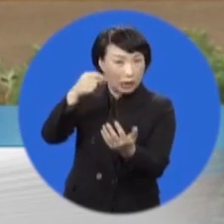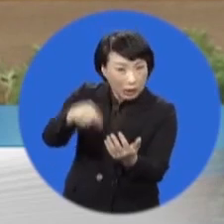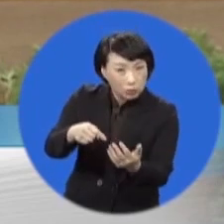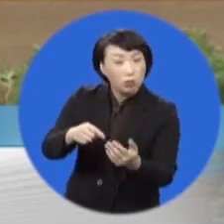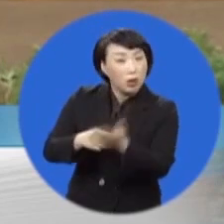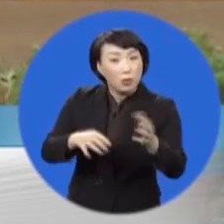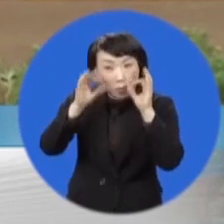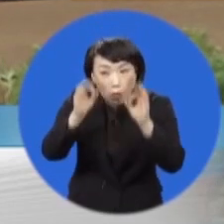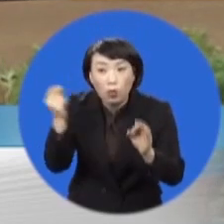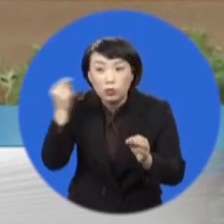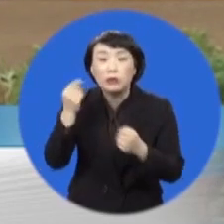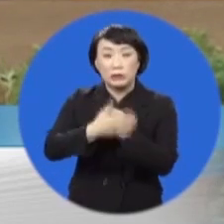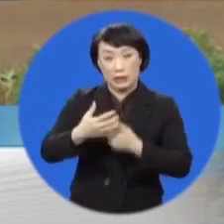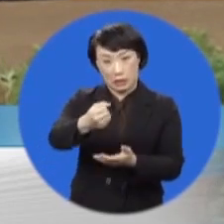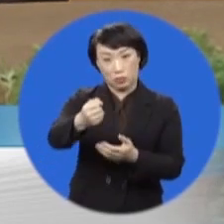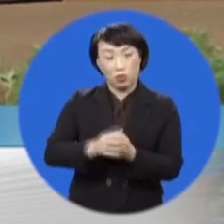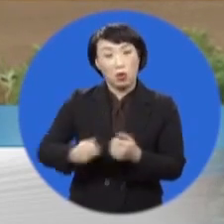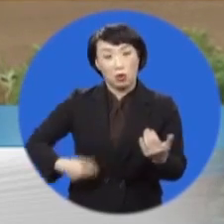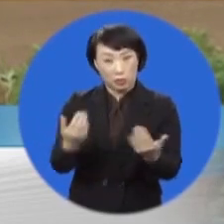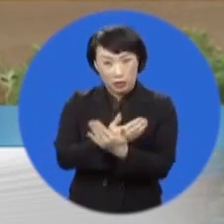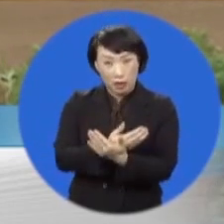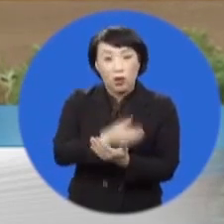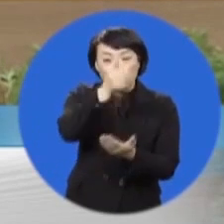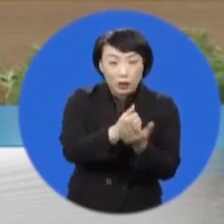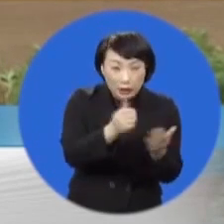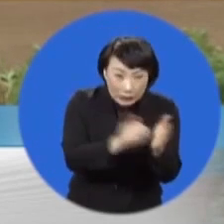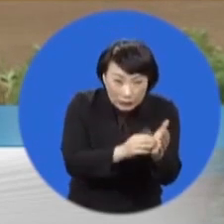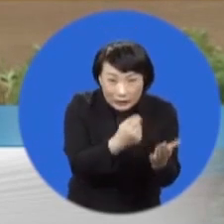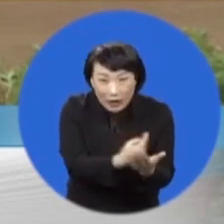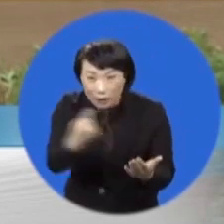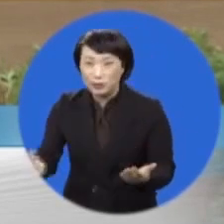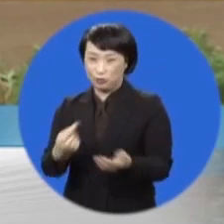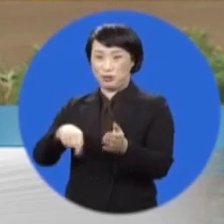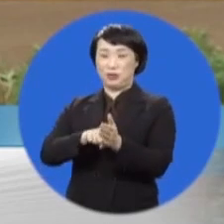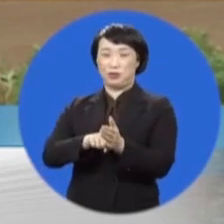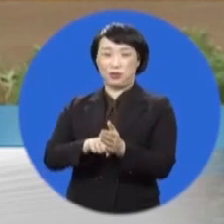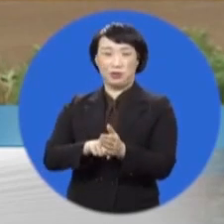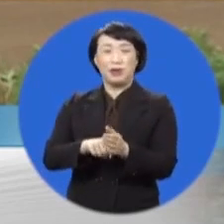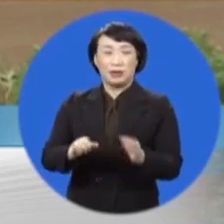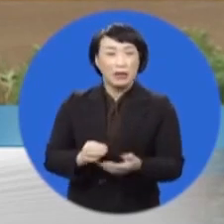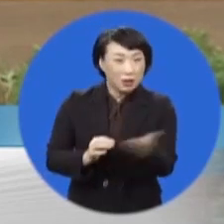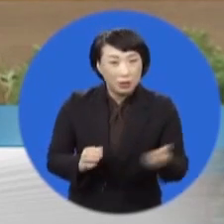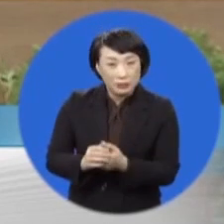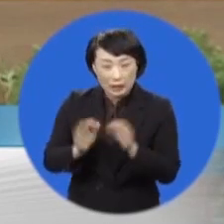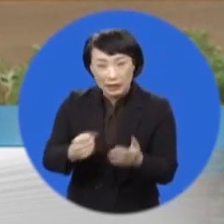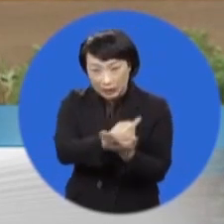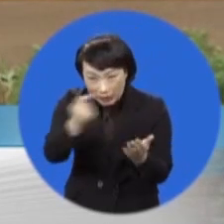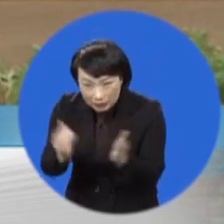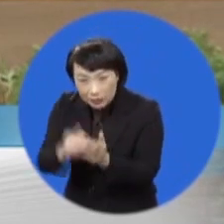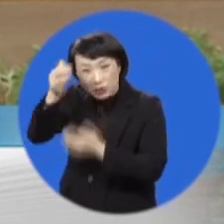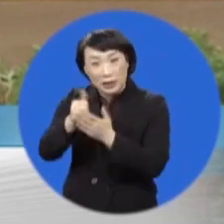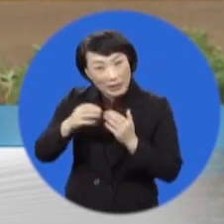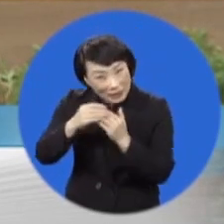듣고 은혜 밖에 업무 회귀 하기에 숯의 유턴 보상 하게 버 상한자를 성명에 인도 받게